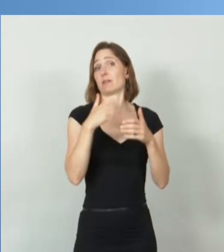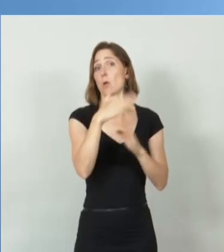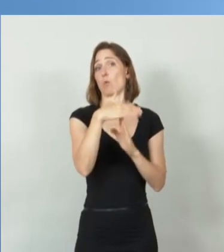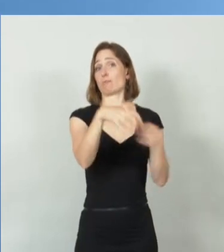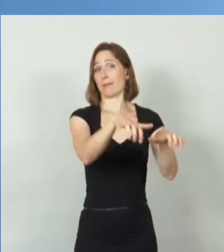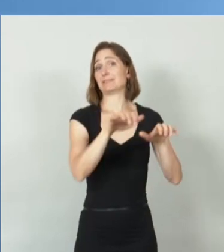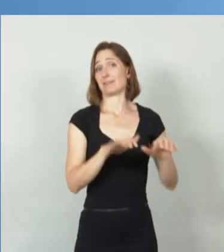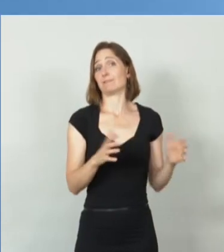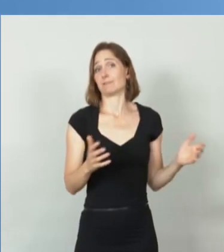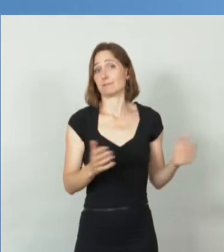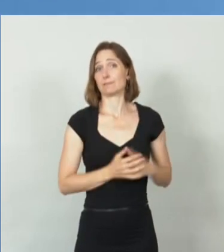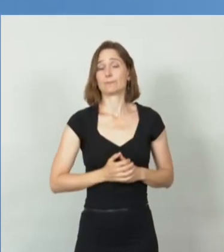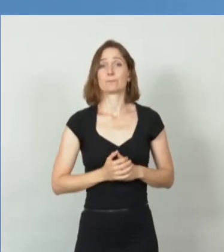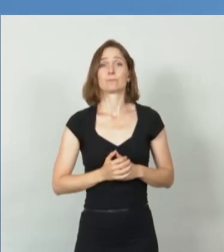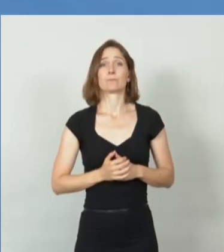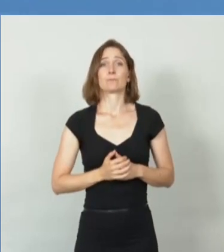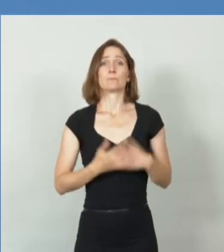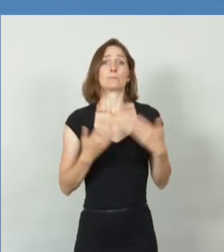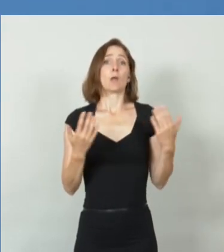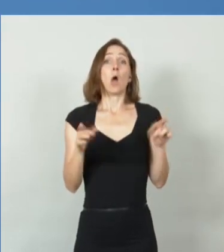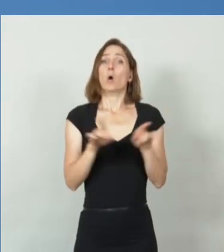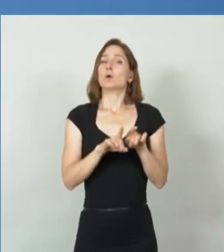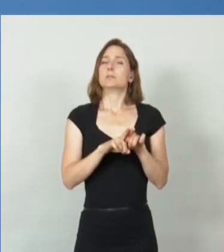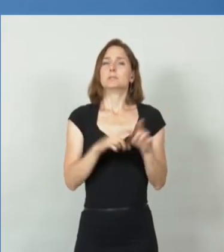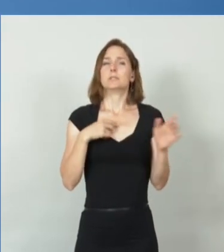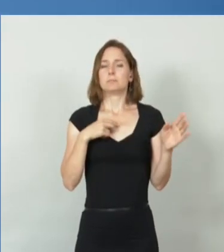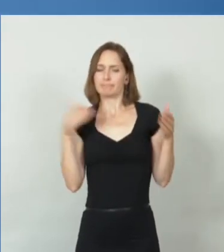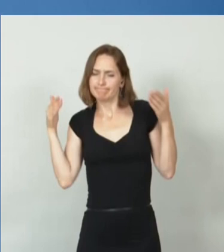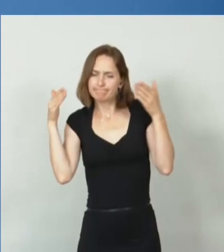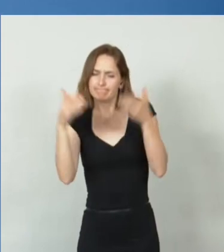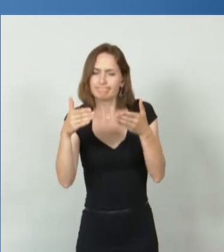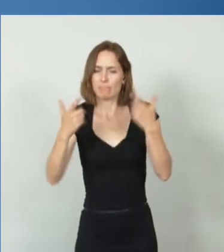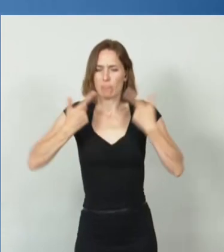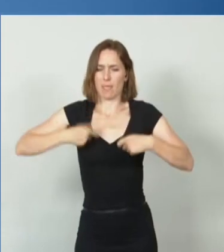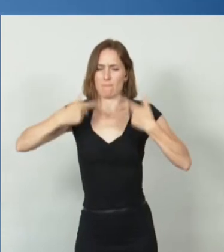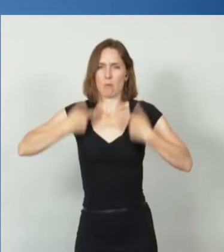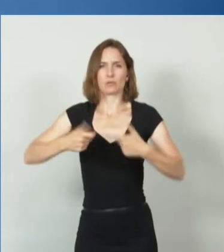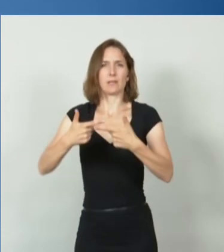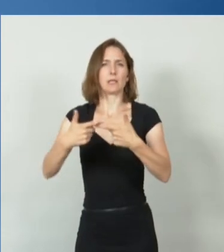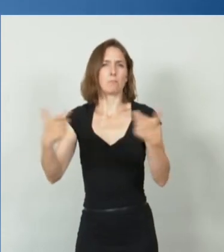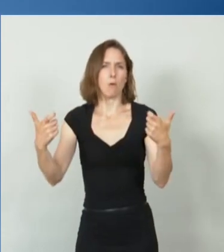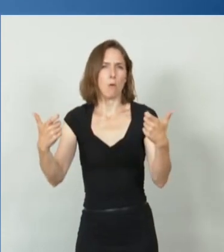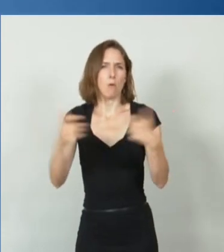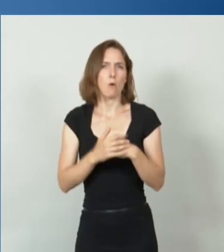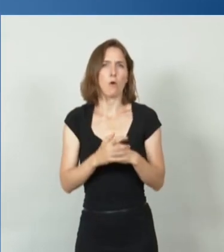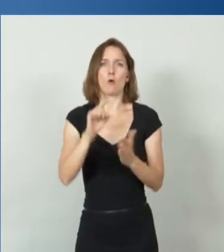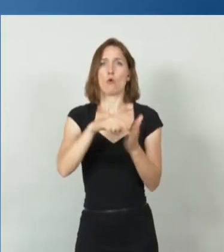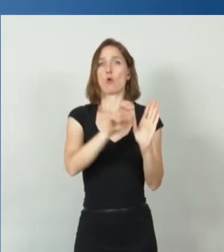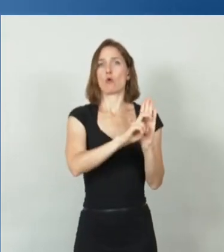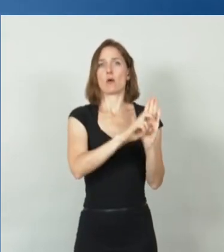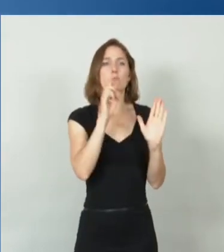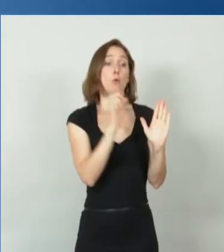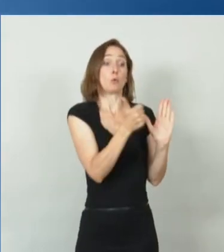de la même façon lorsque l'on regarde les dépenses d'équipement à Grenoble par habitant